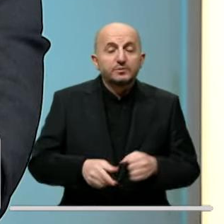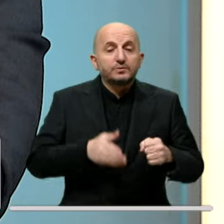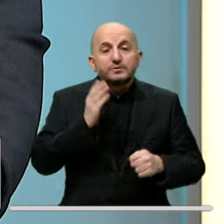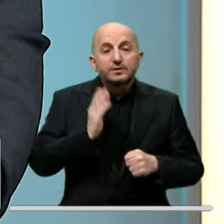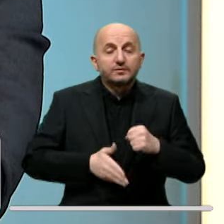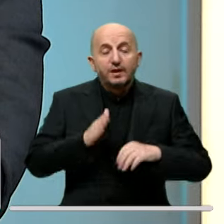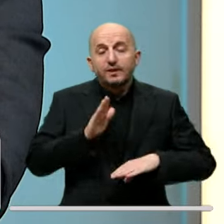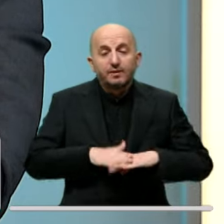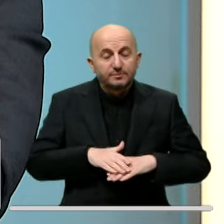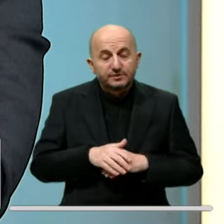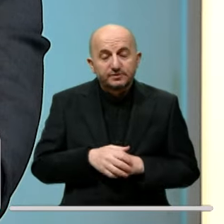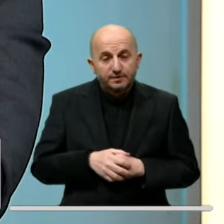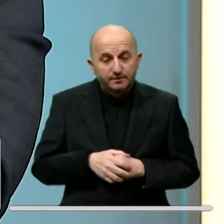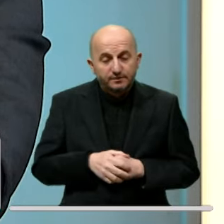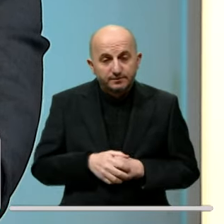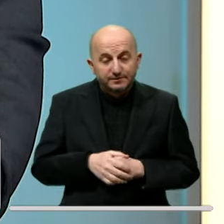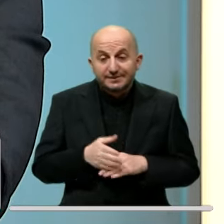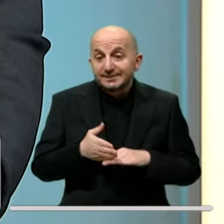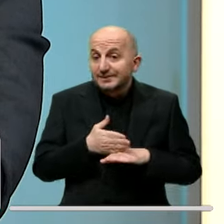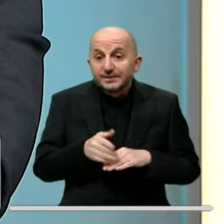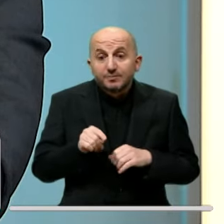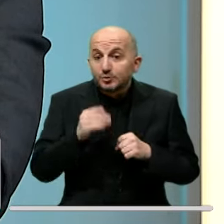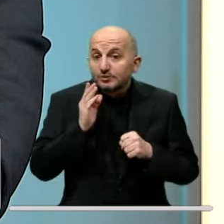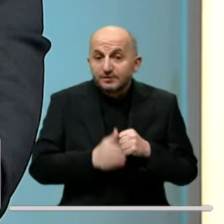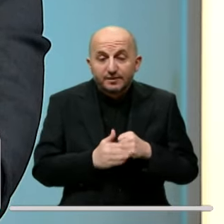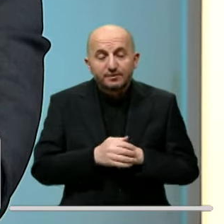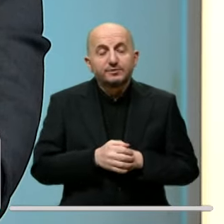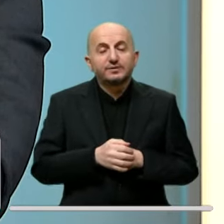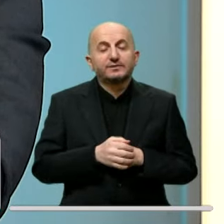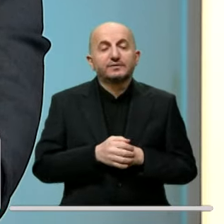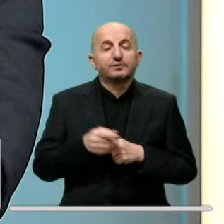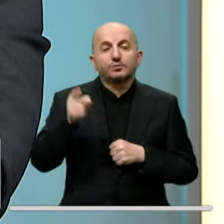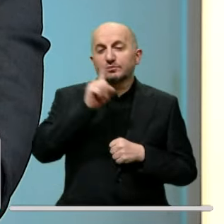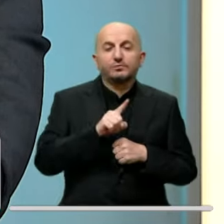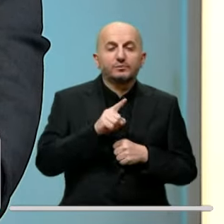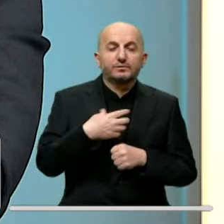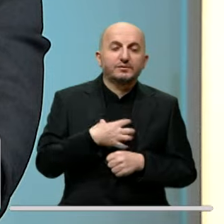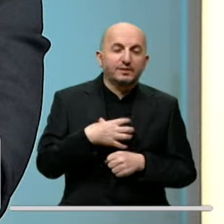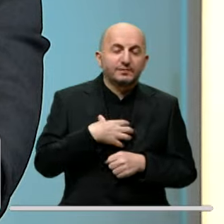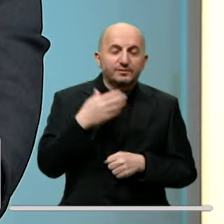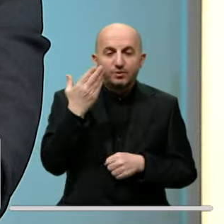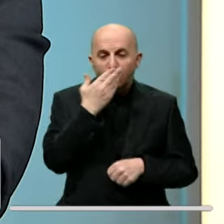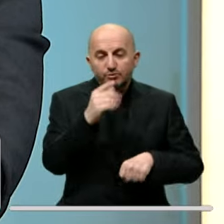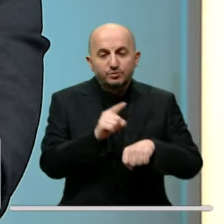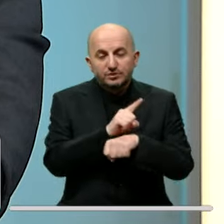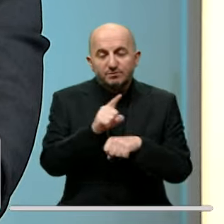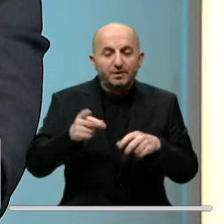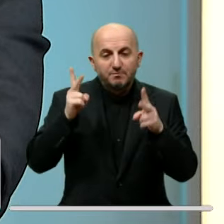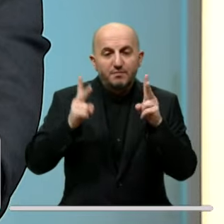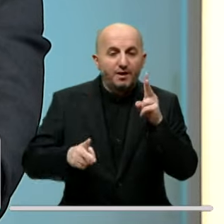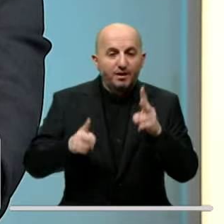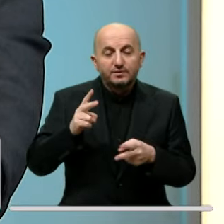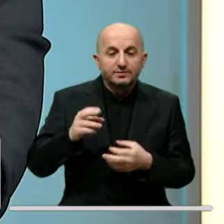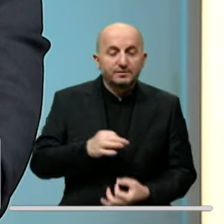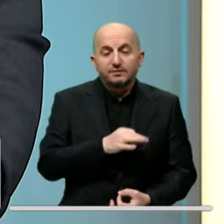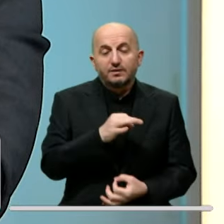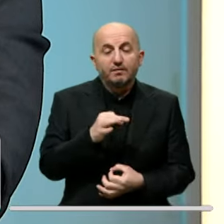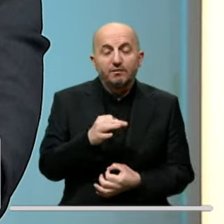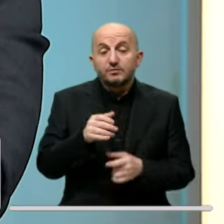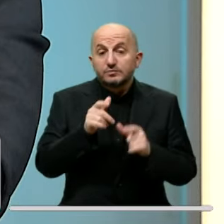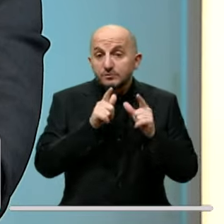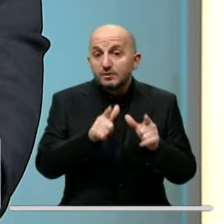yasaklamışsa niye bunu yasaklamıştır? Çünkü kendisi okuduğu zaman bazıları öyle